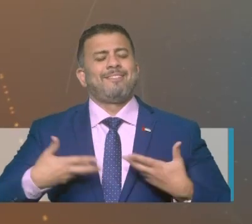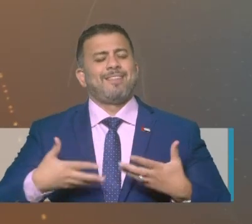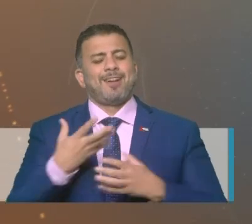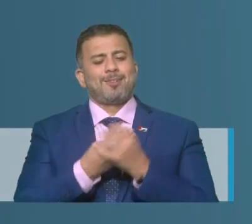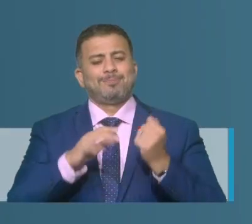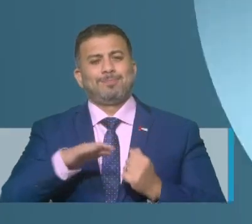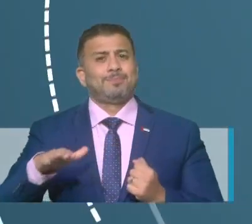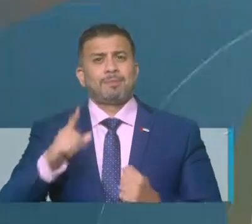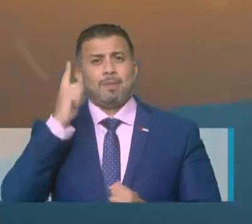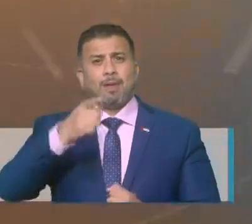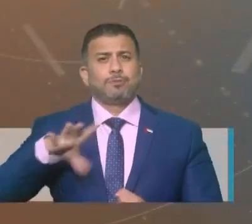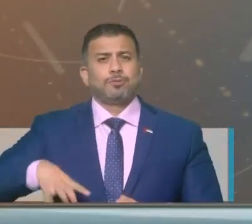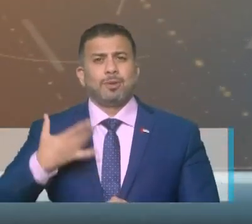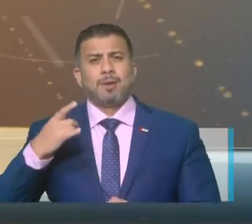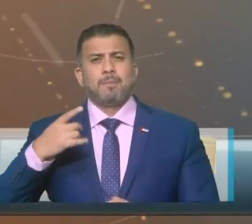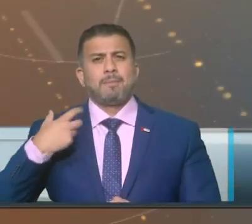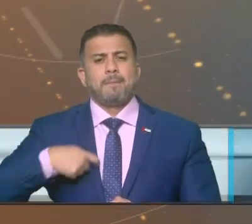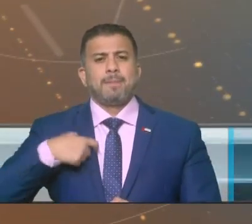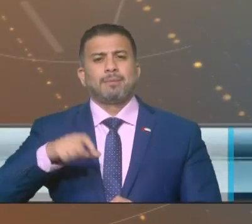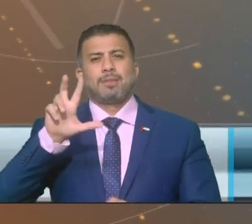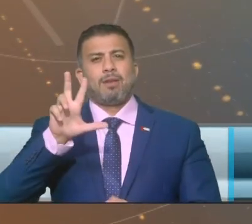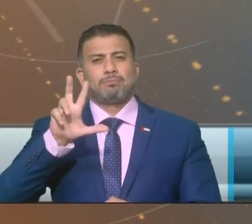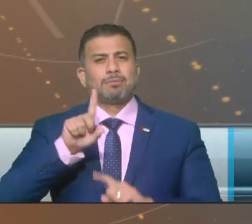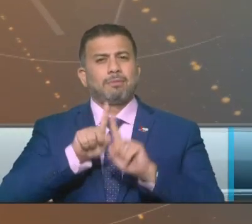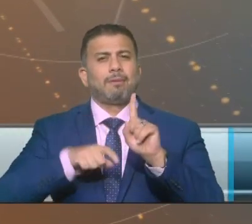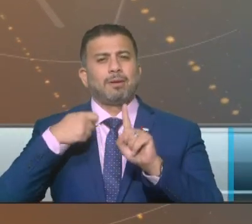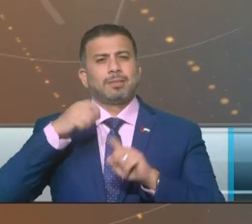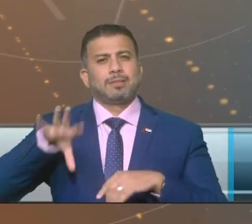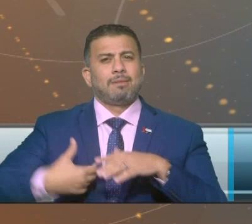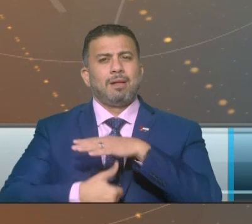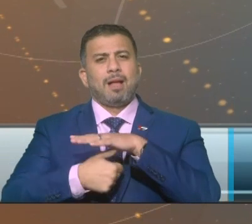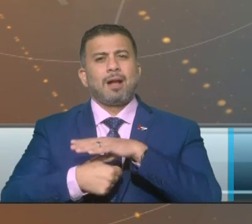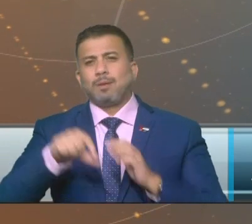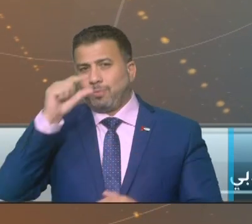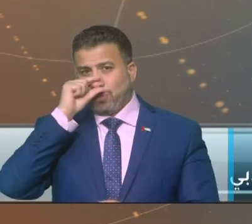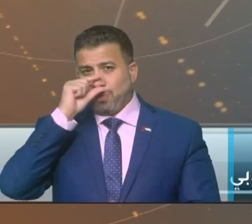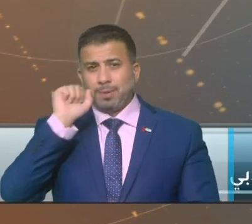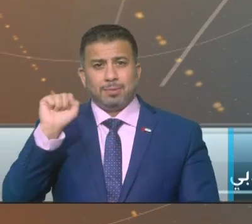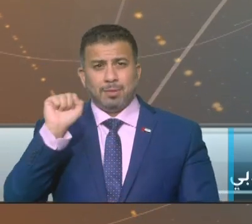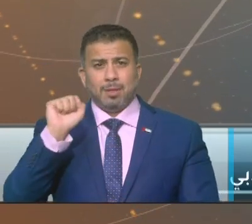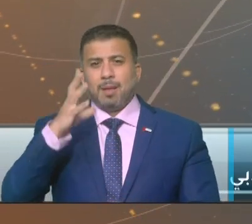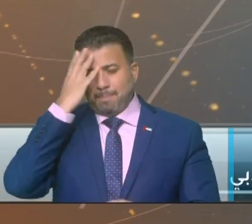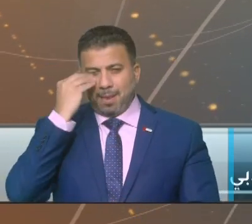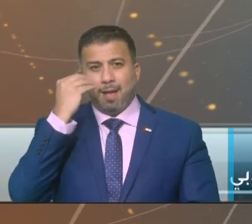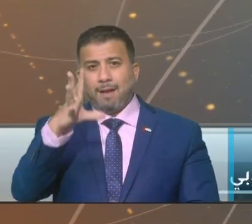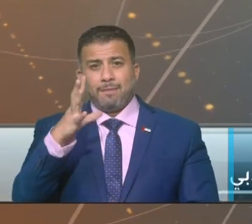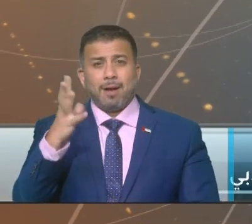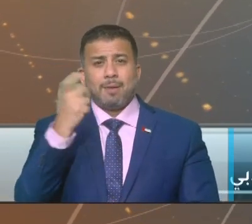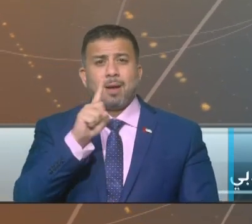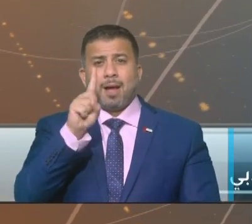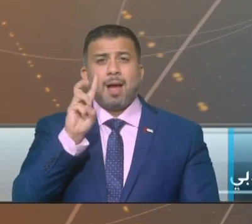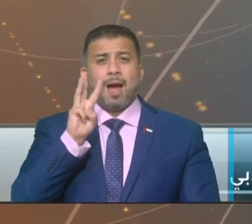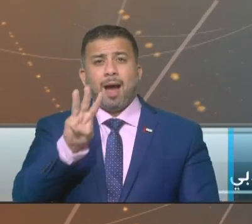من جانبه امر صاحب السمو الشيخ محمد بن راشد ال مكتوم نائب رئيس الدوله رئيس مجلس الوزراء بصفته حاكما لاماره